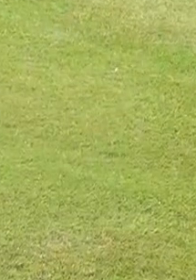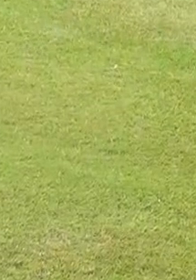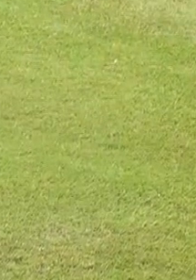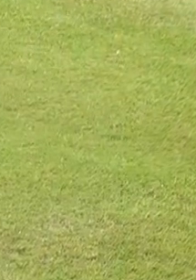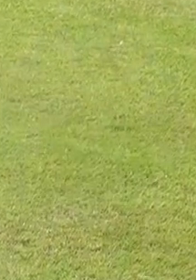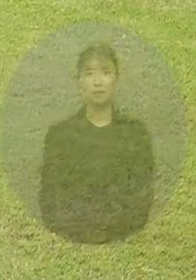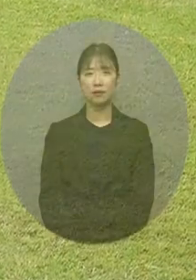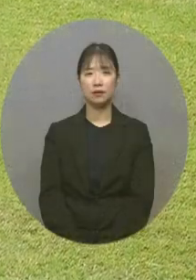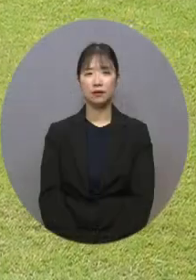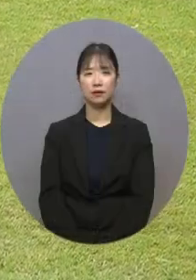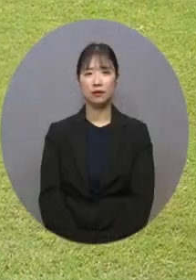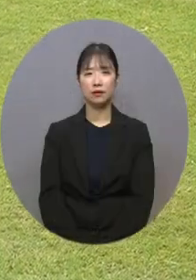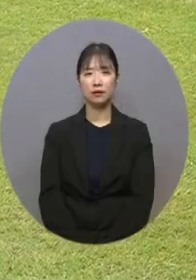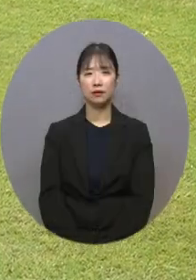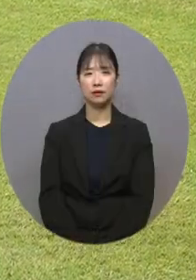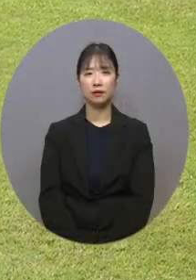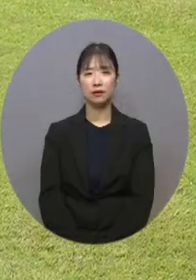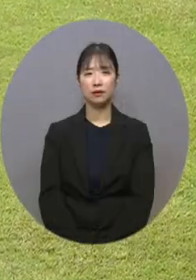아 이거 넣어줘야지 이런 건.